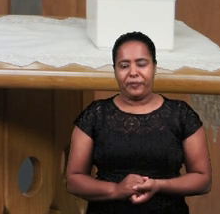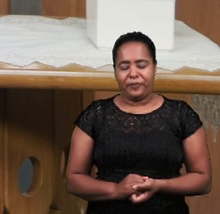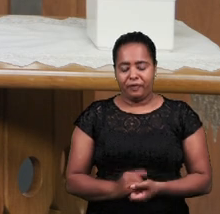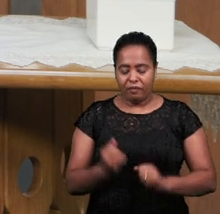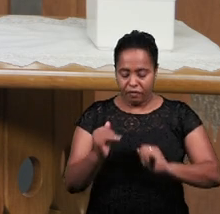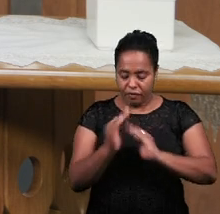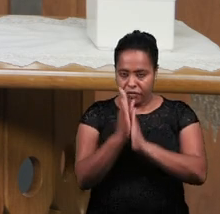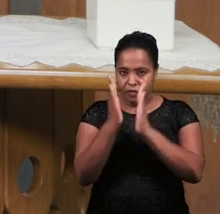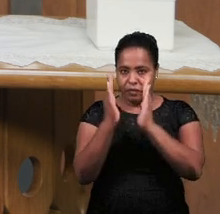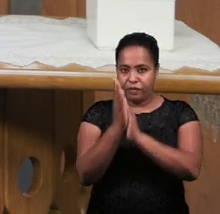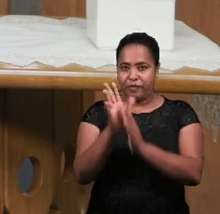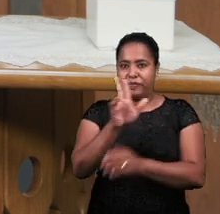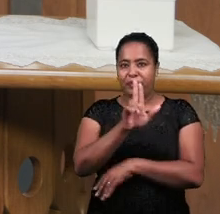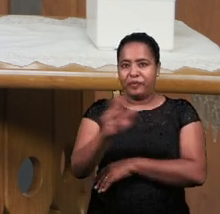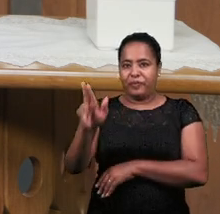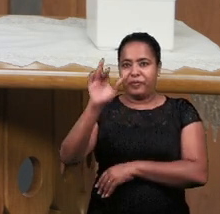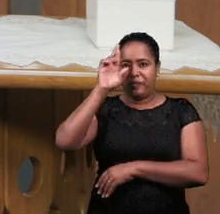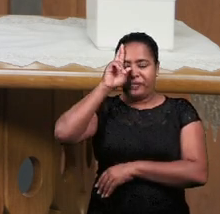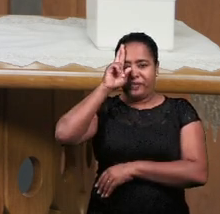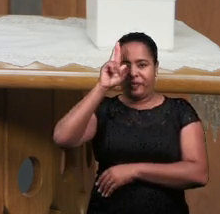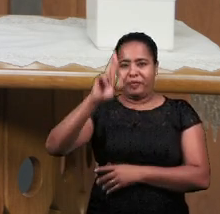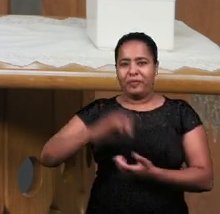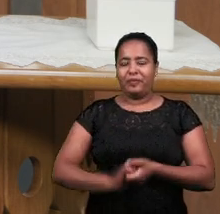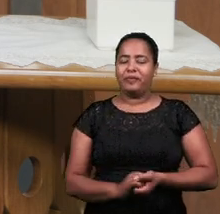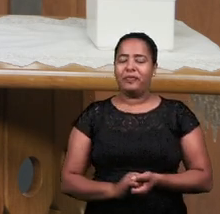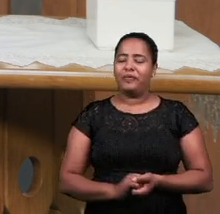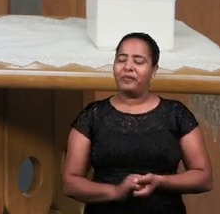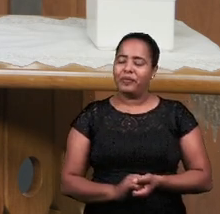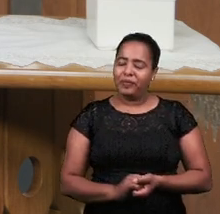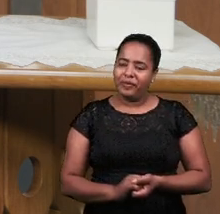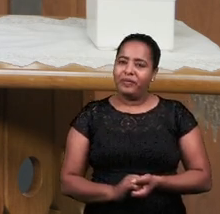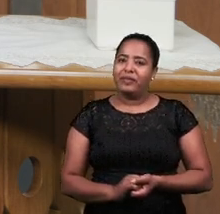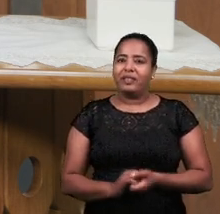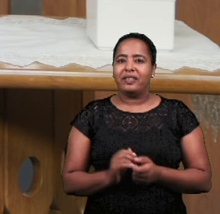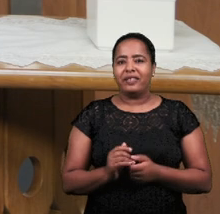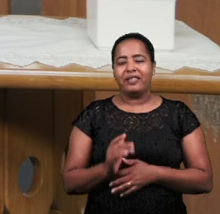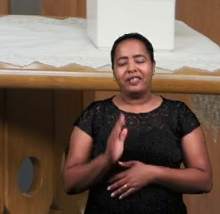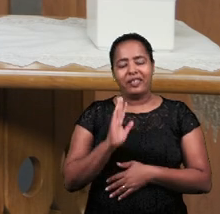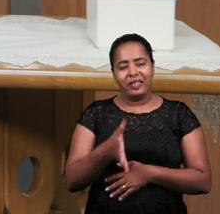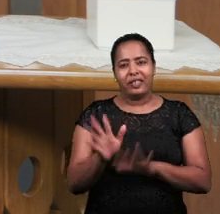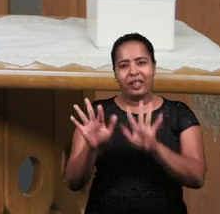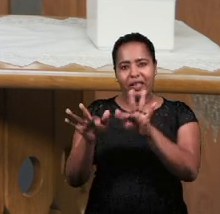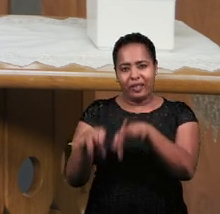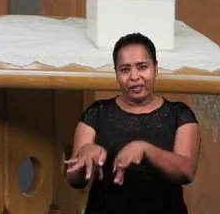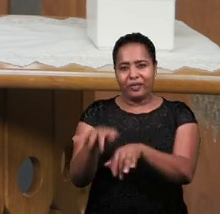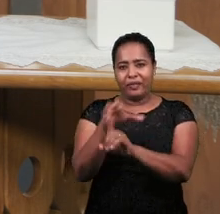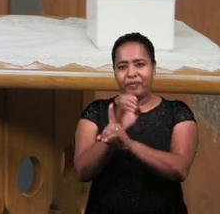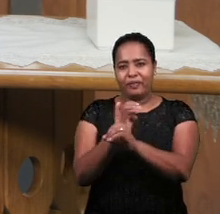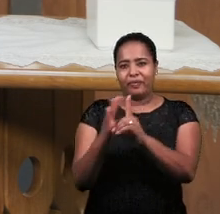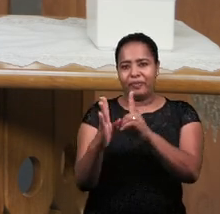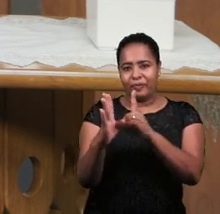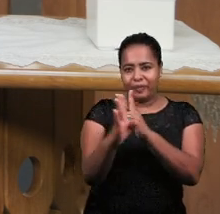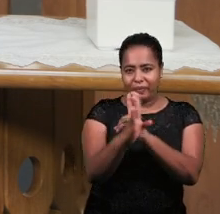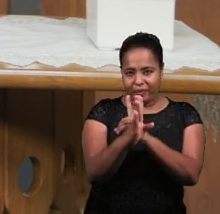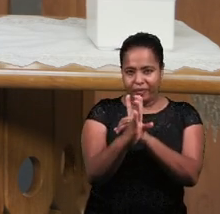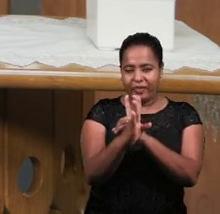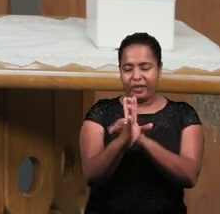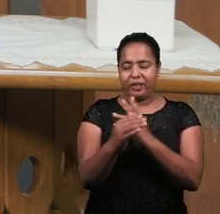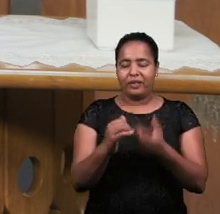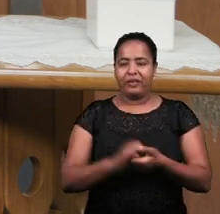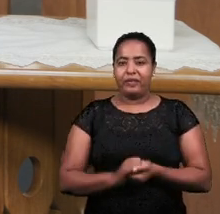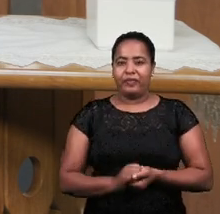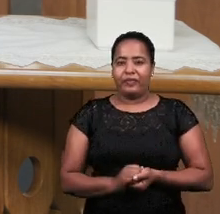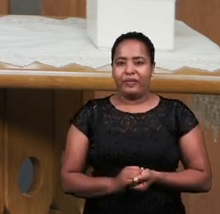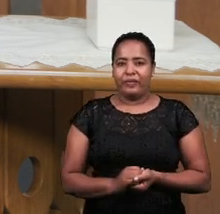Loué soit le nom du Seigneur. Très bien, mes frères et sœurs, nous arrivons à cette dernière partie de l'école biblique dominicale et nous allons